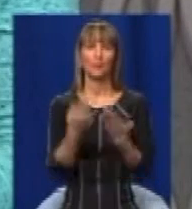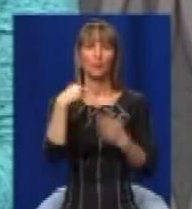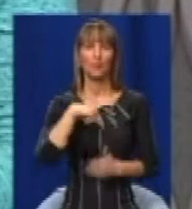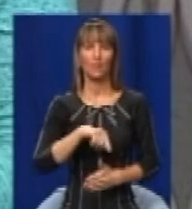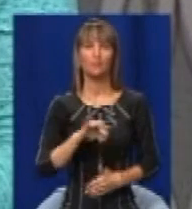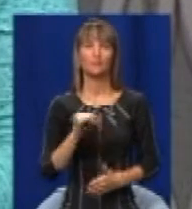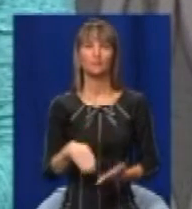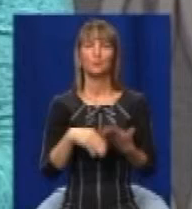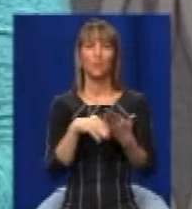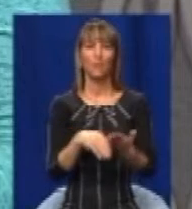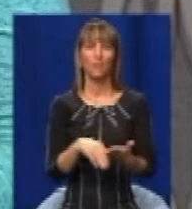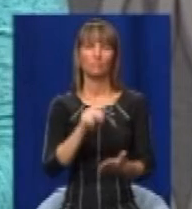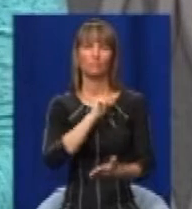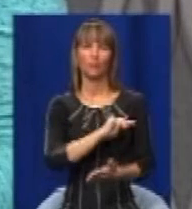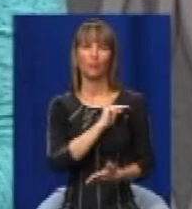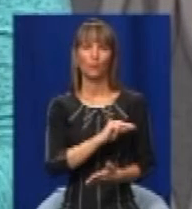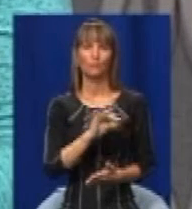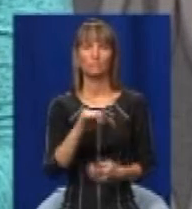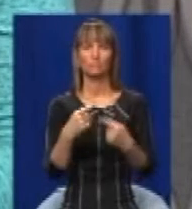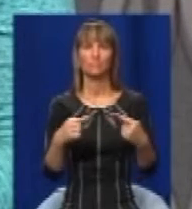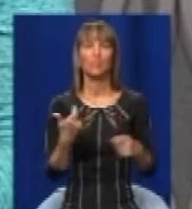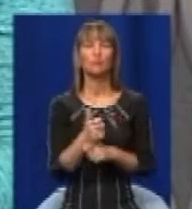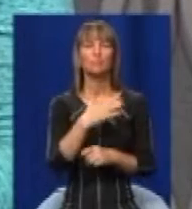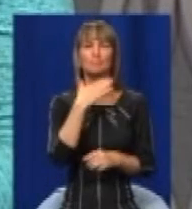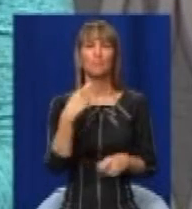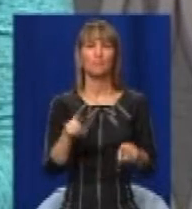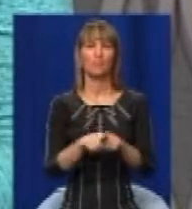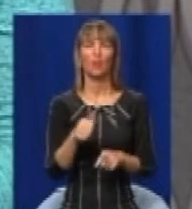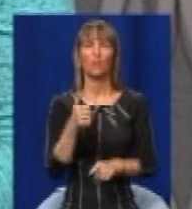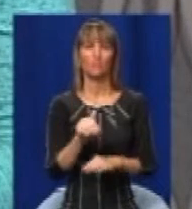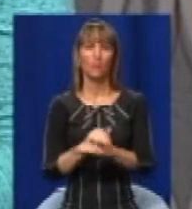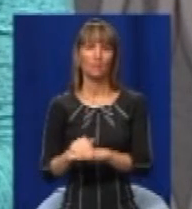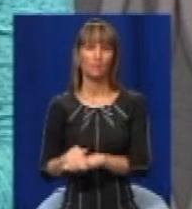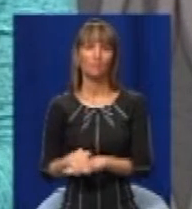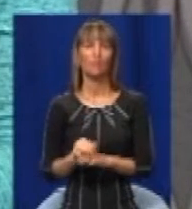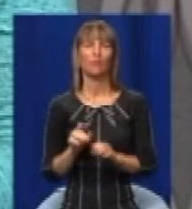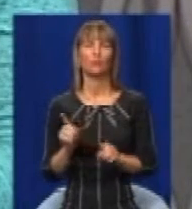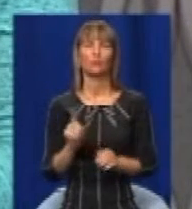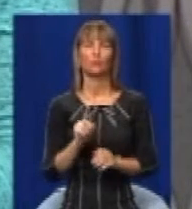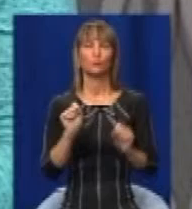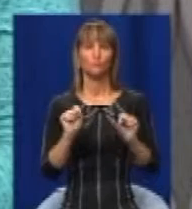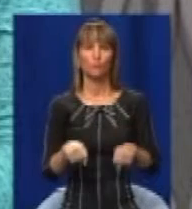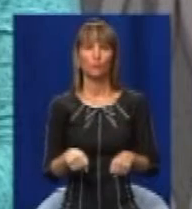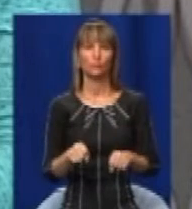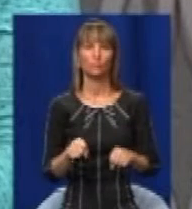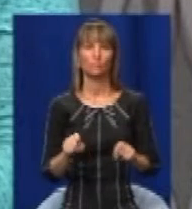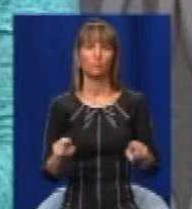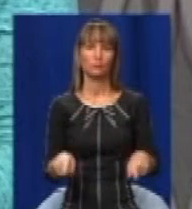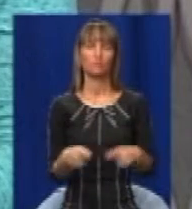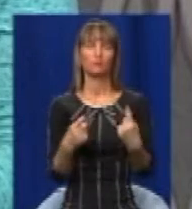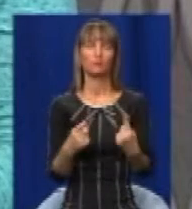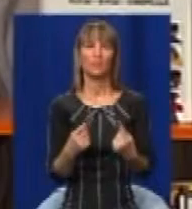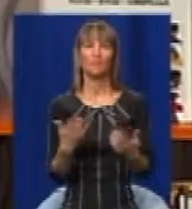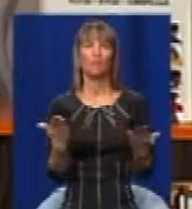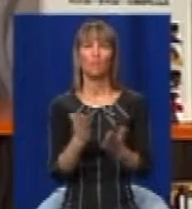та сприяє працездатності тощо. Тобто дуже багато таких позитивних факторів можна навіть відтворювати і в якомусь